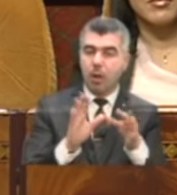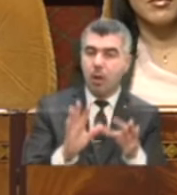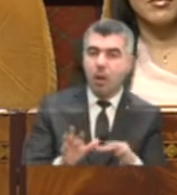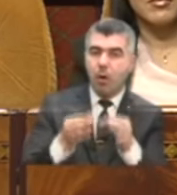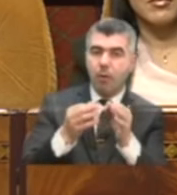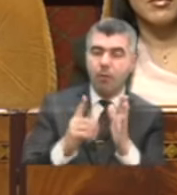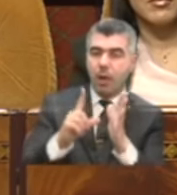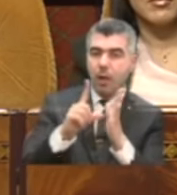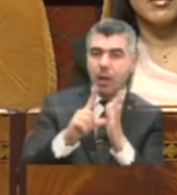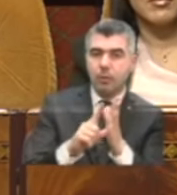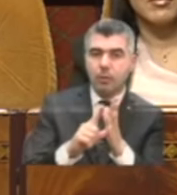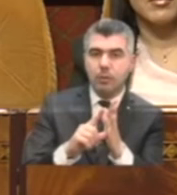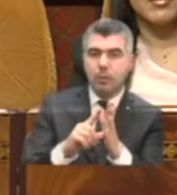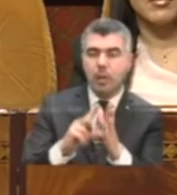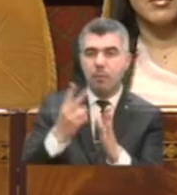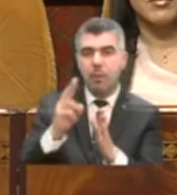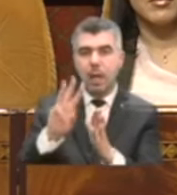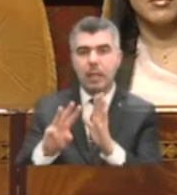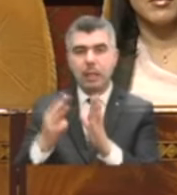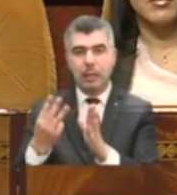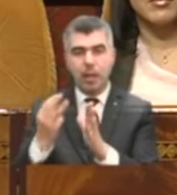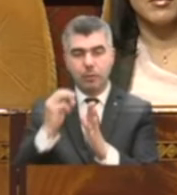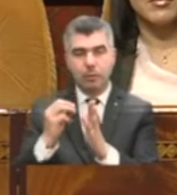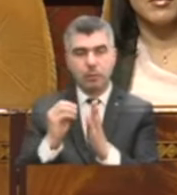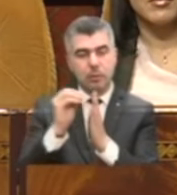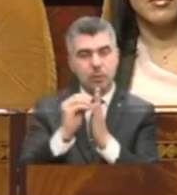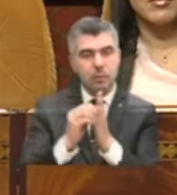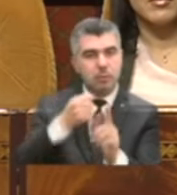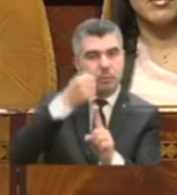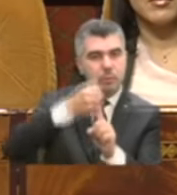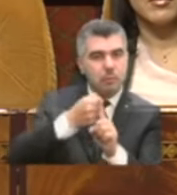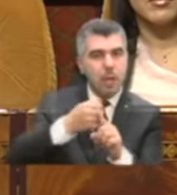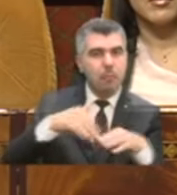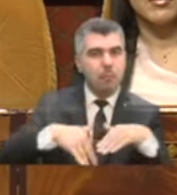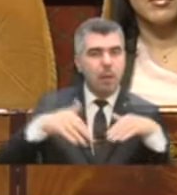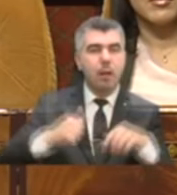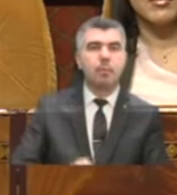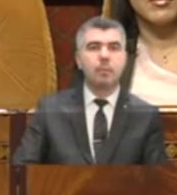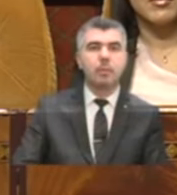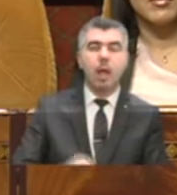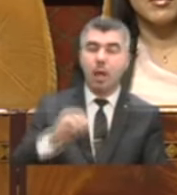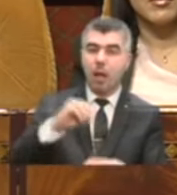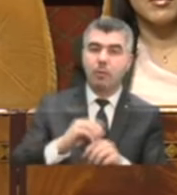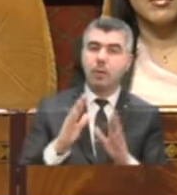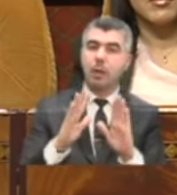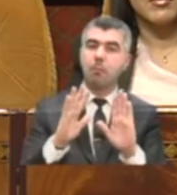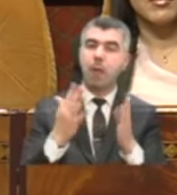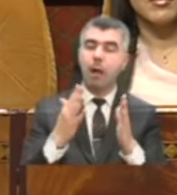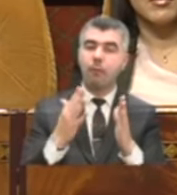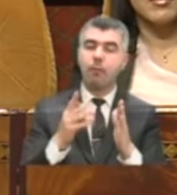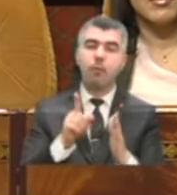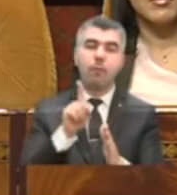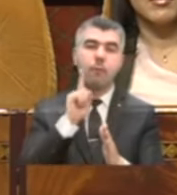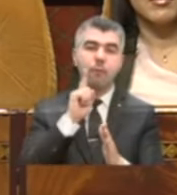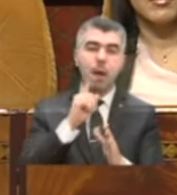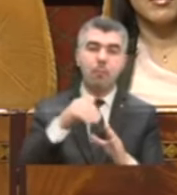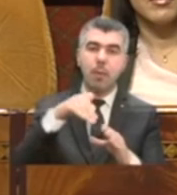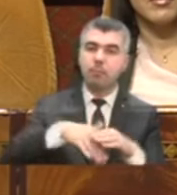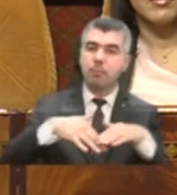القانون 113، وهذا أيضا يعد إنجازا برلمانيا. وثانيا كنبغيو نحييو النساء البرلمانيات اللي